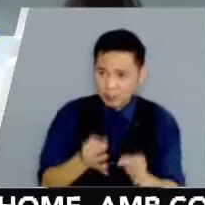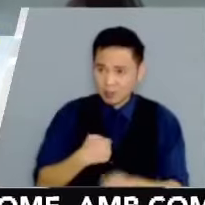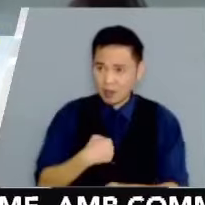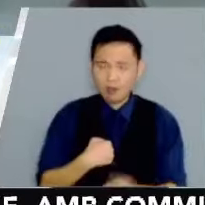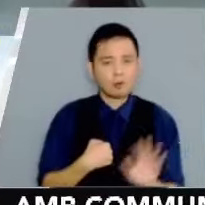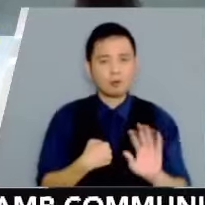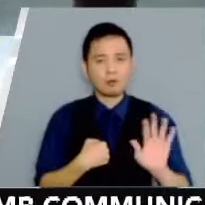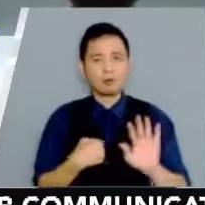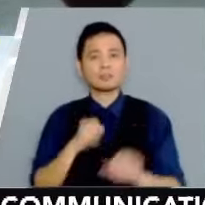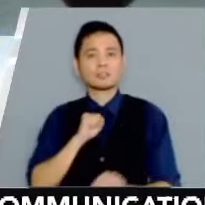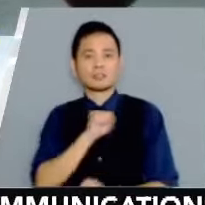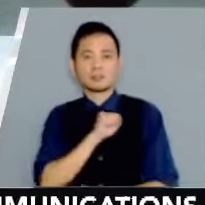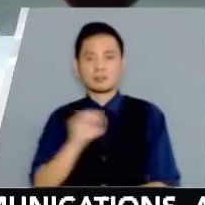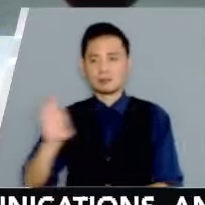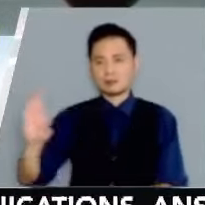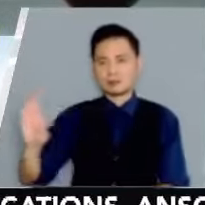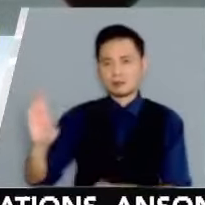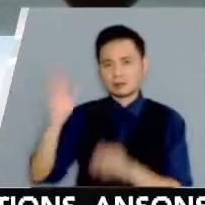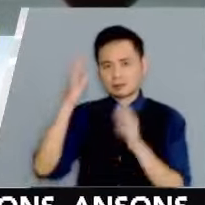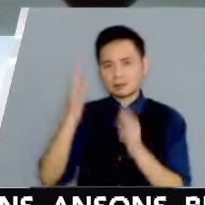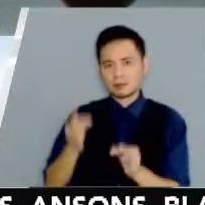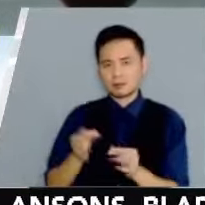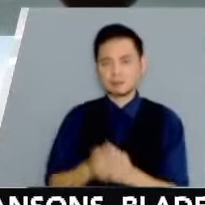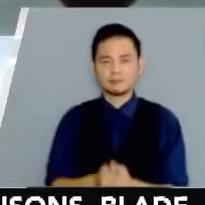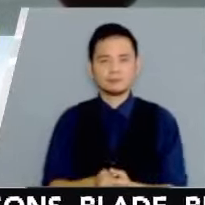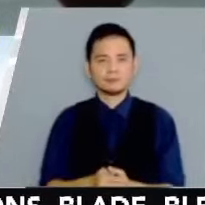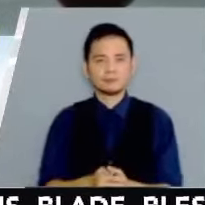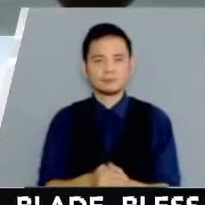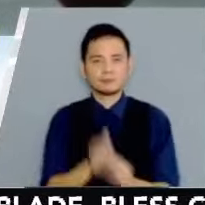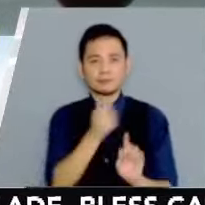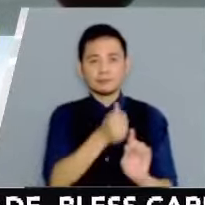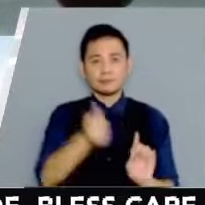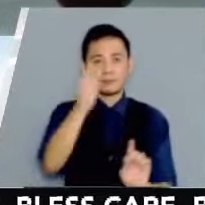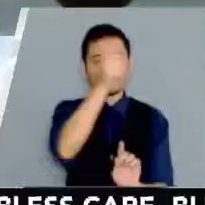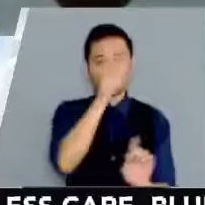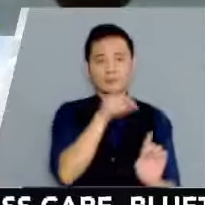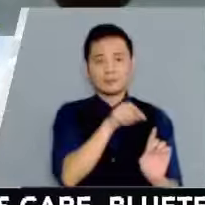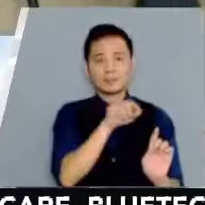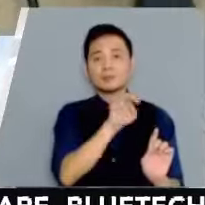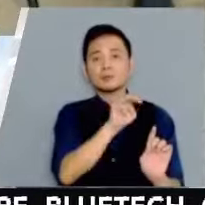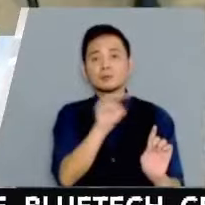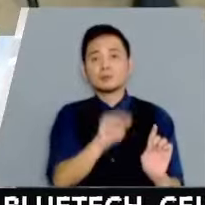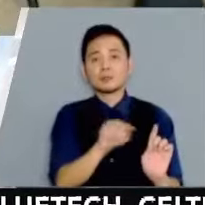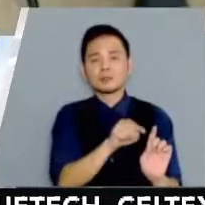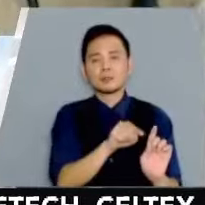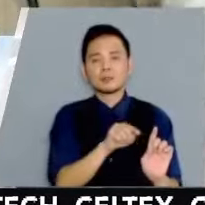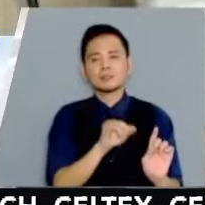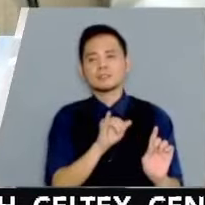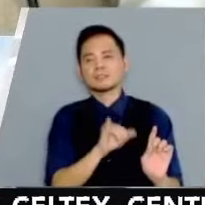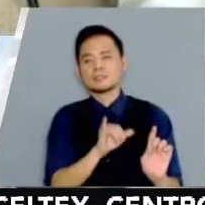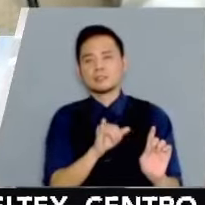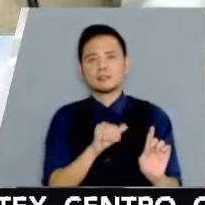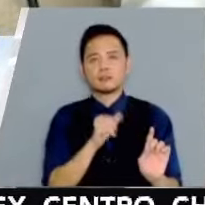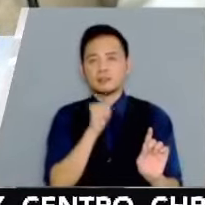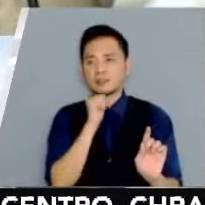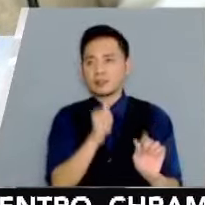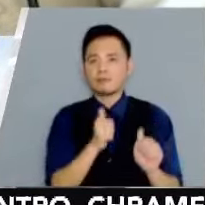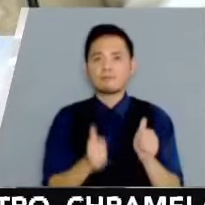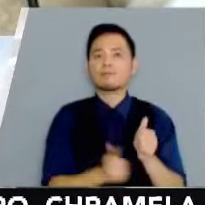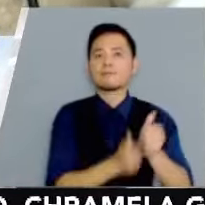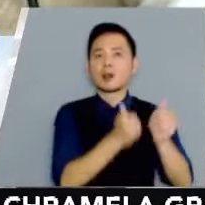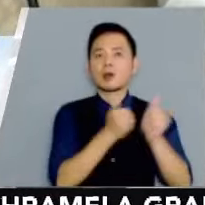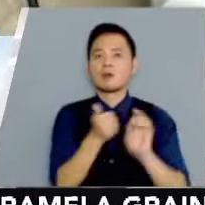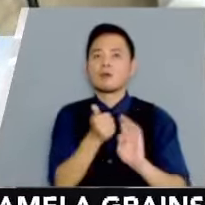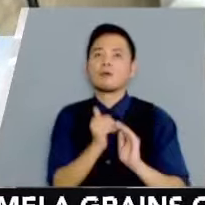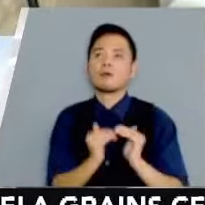Senate President, sinabi ni Senador Juan Miguel Zubiri na nabigo siyang sundin ang utos ng tinawag niyang powers that be. Ayon sa